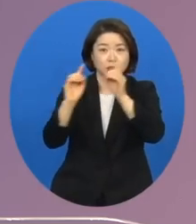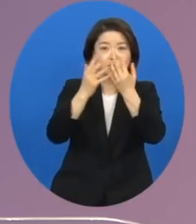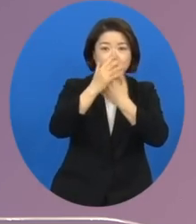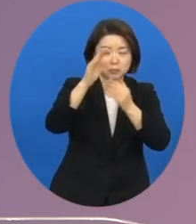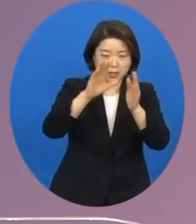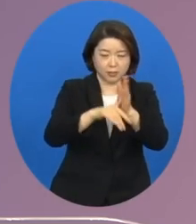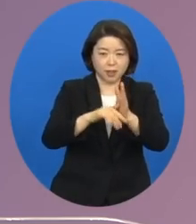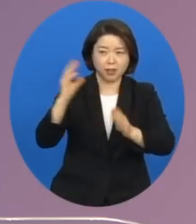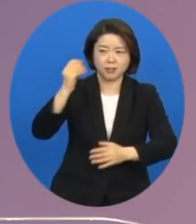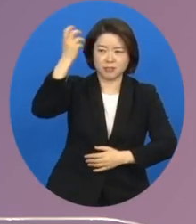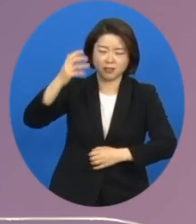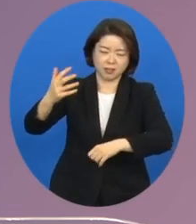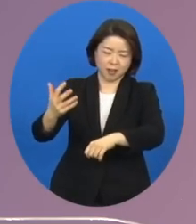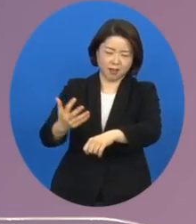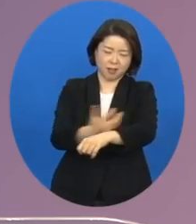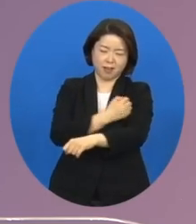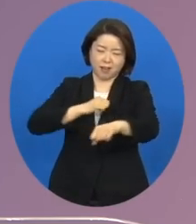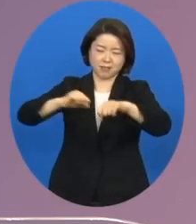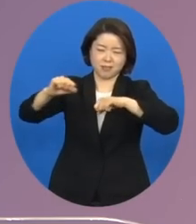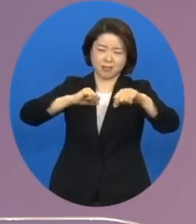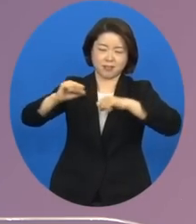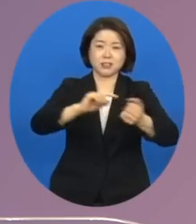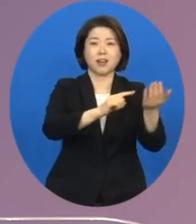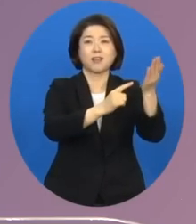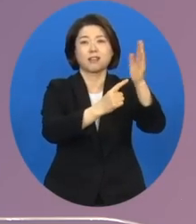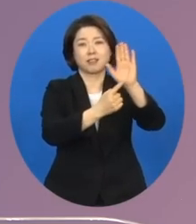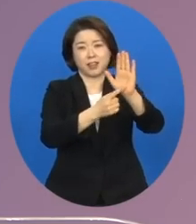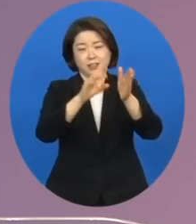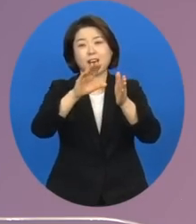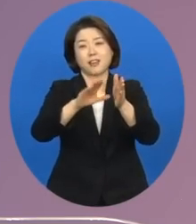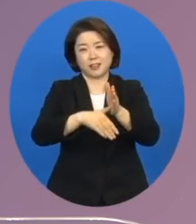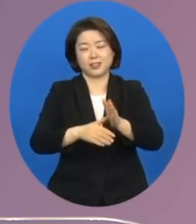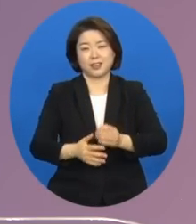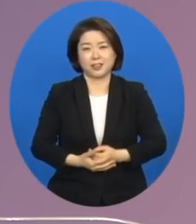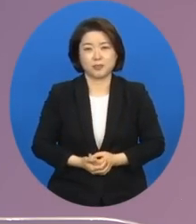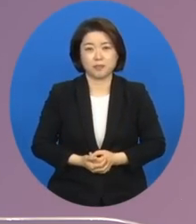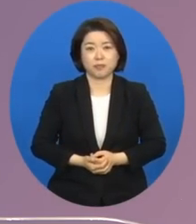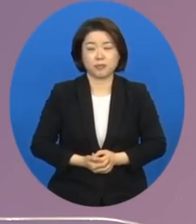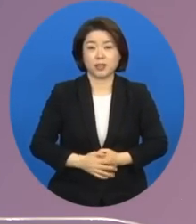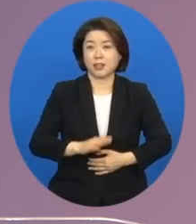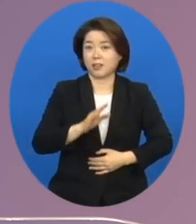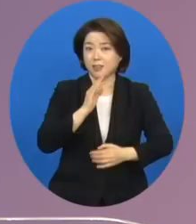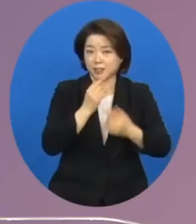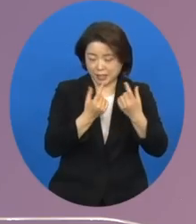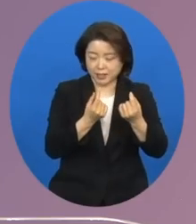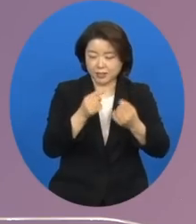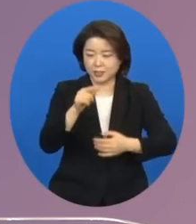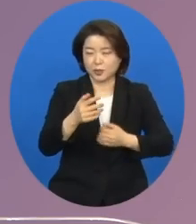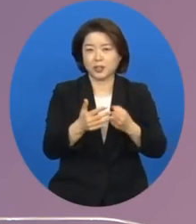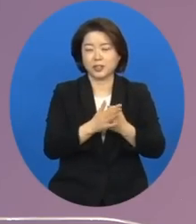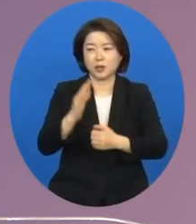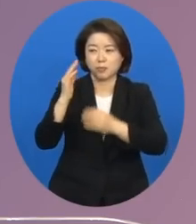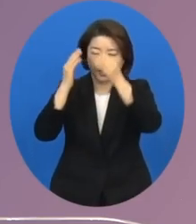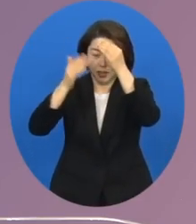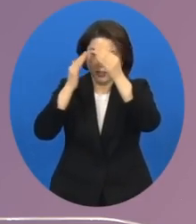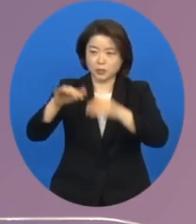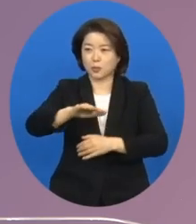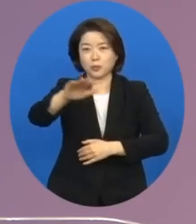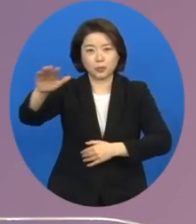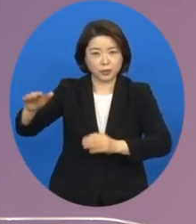성령의 강력한 역사가 나타나기 시작을 했습니다 당연히 그러다 보니까 성도님들